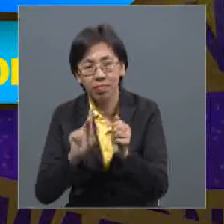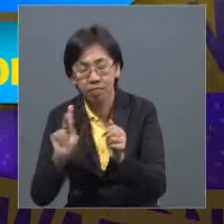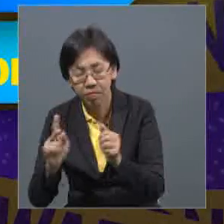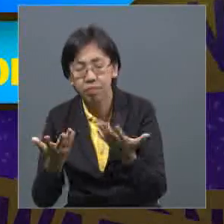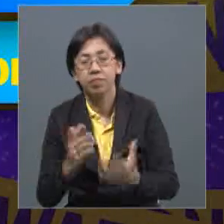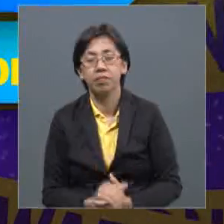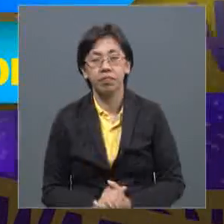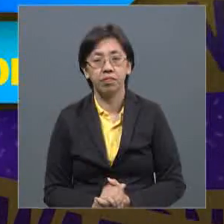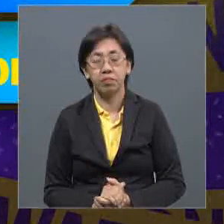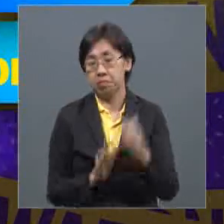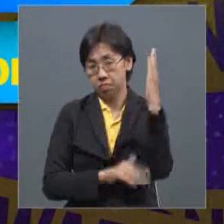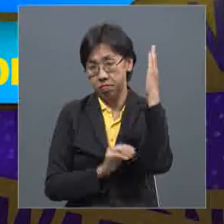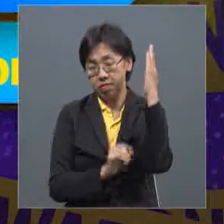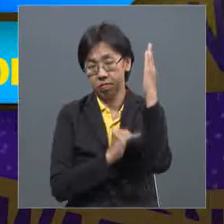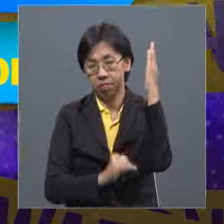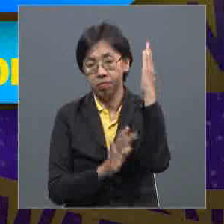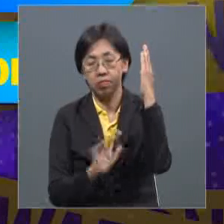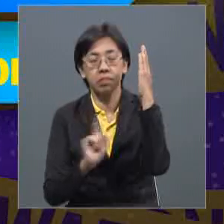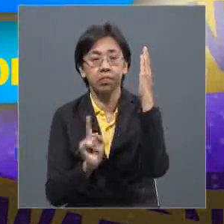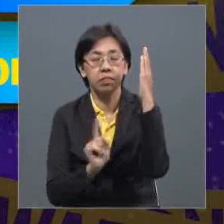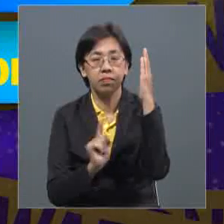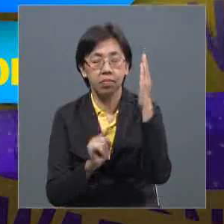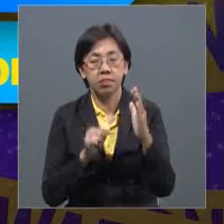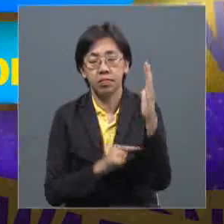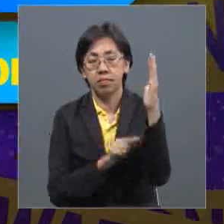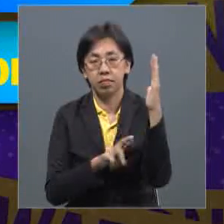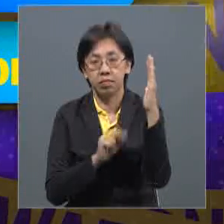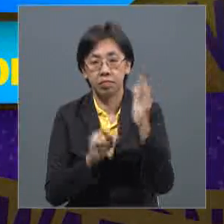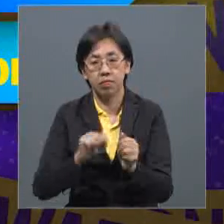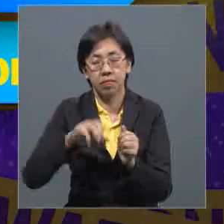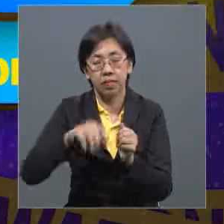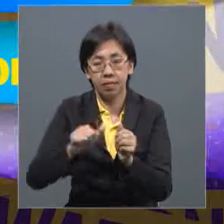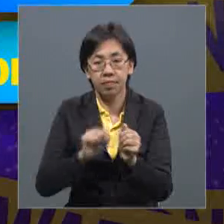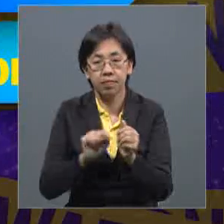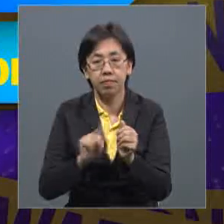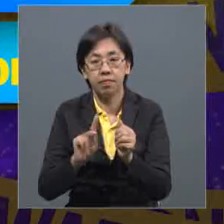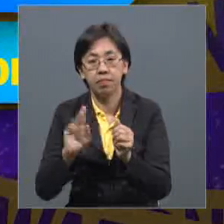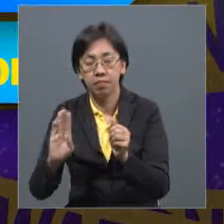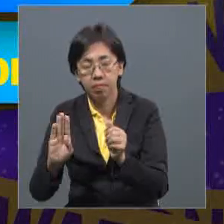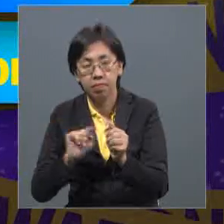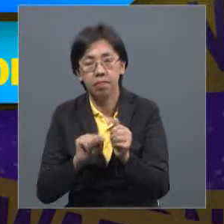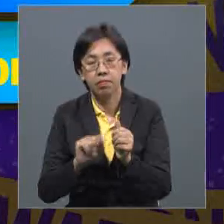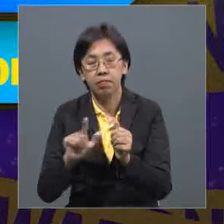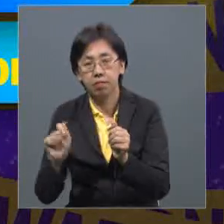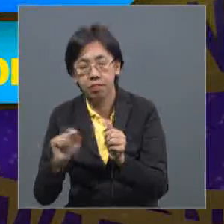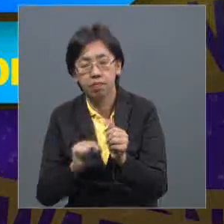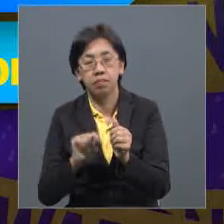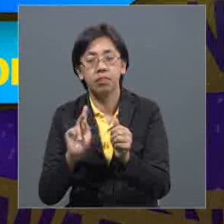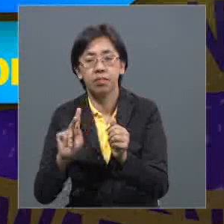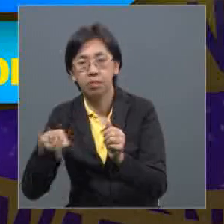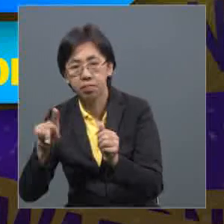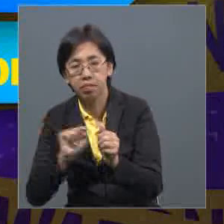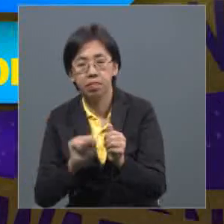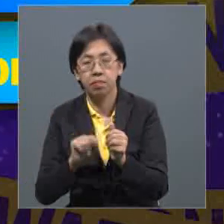กันที่ภาคใต้มีอยู่ 5จังหวัดนะครับอย่างเช่นที่จังหวัดระนองที่อำเภอเมืองกระบุรีละอุ่นกะเปอร์และอำเภอ